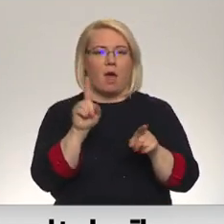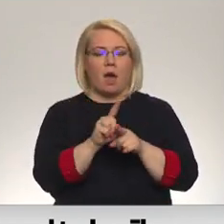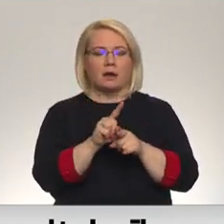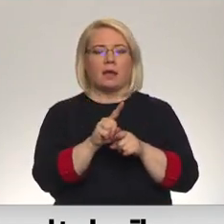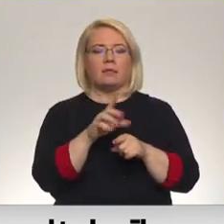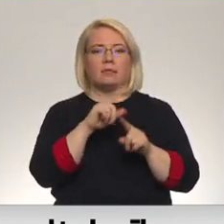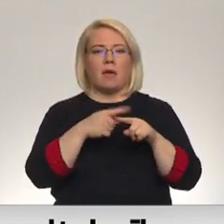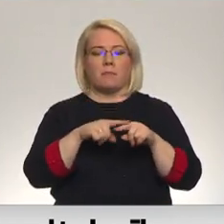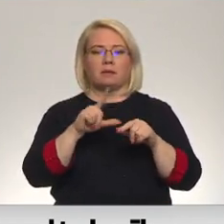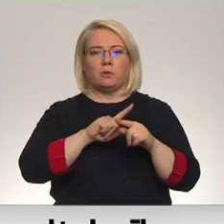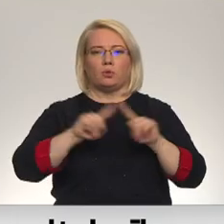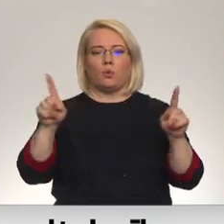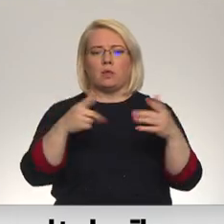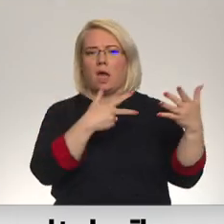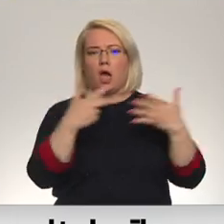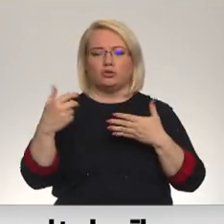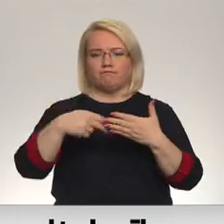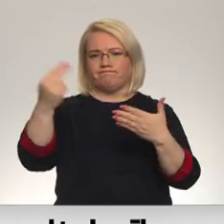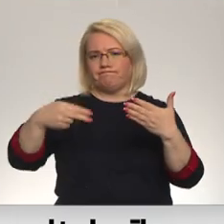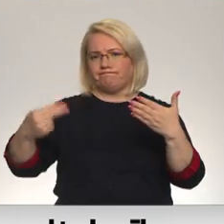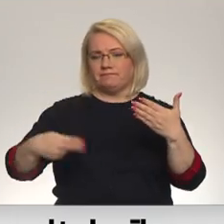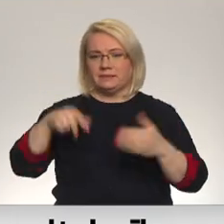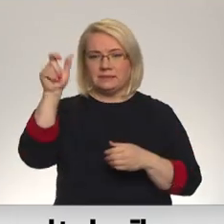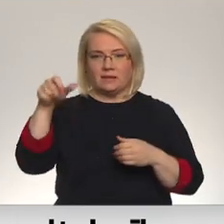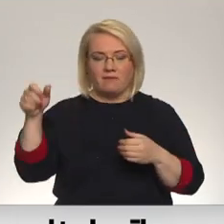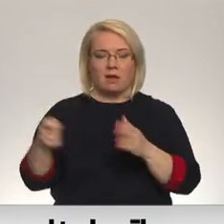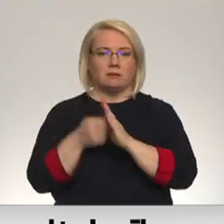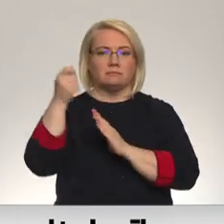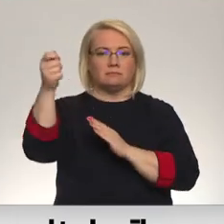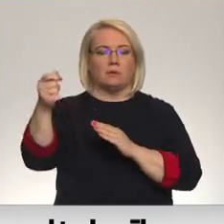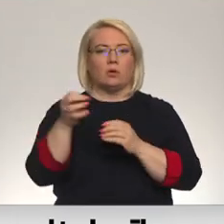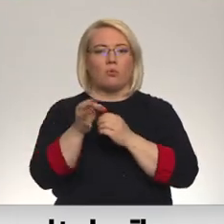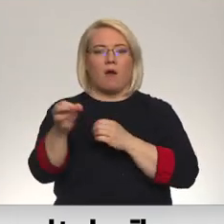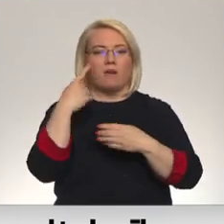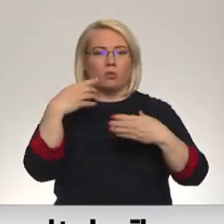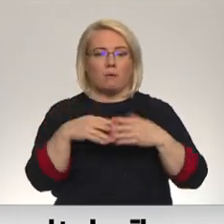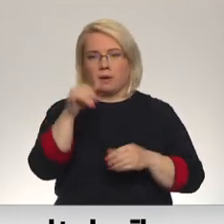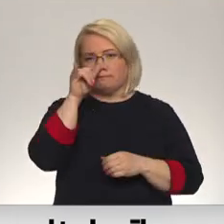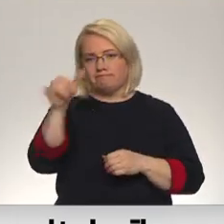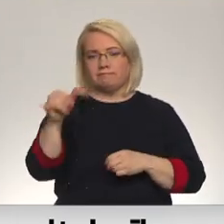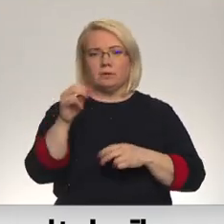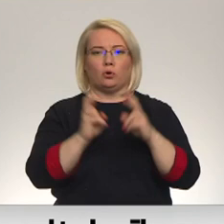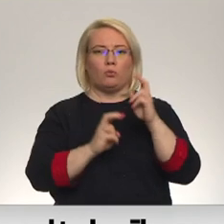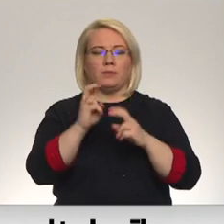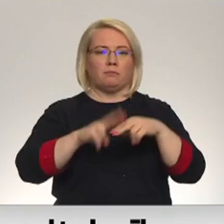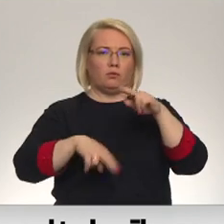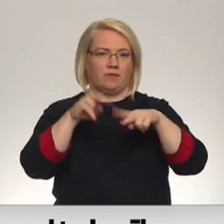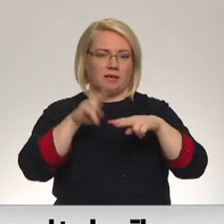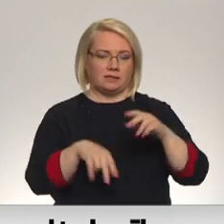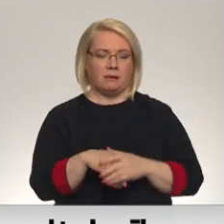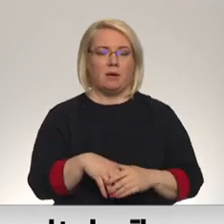turpat 800 cilvēku parakstīta vēstule novada domei ar lūgumu nepieļaut rūpnīcas celtniecību. Tā firma,